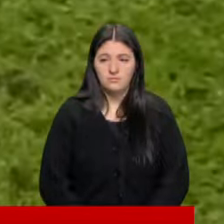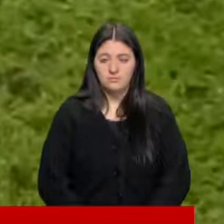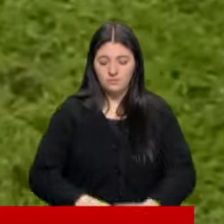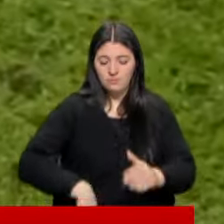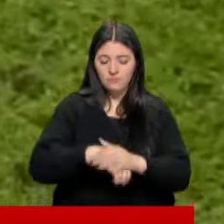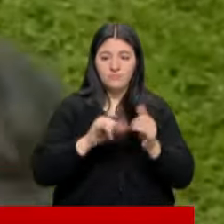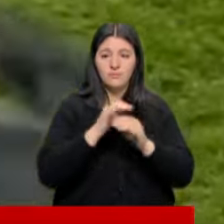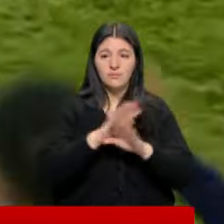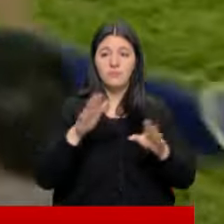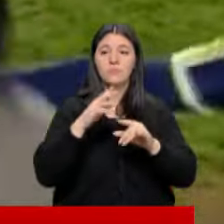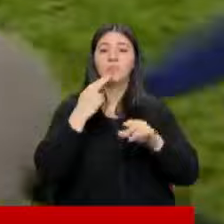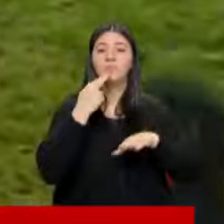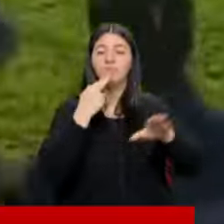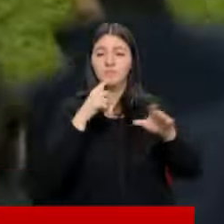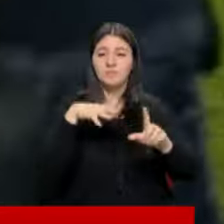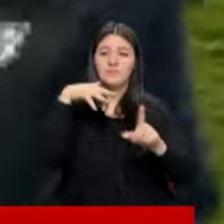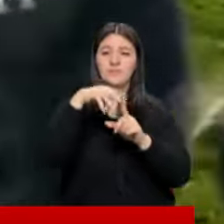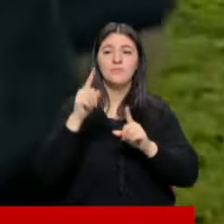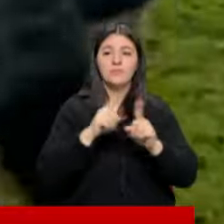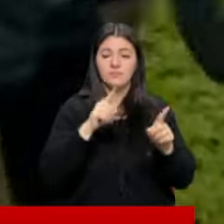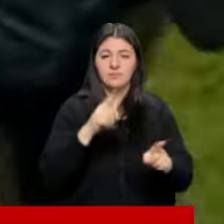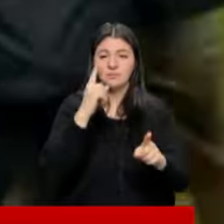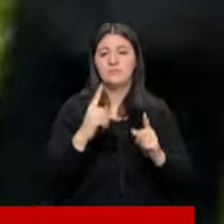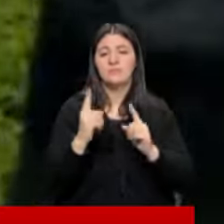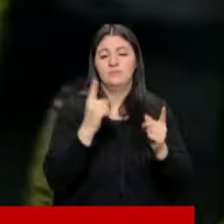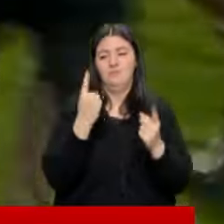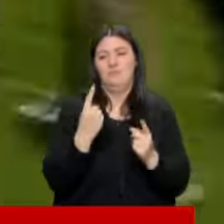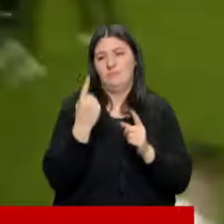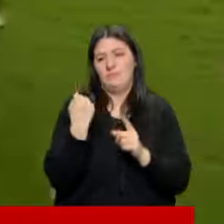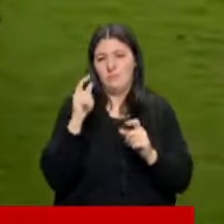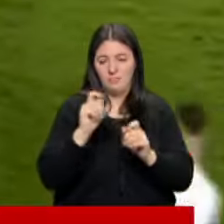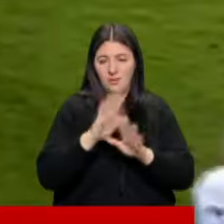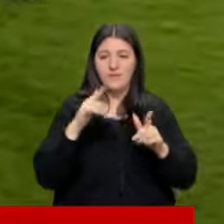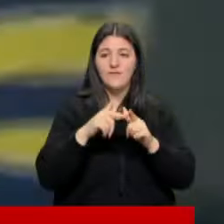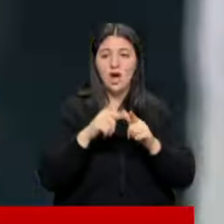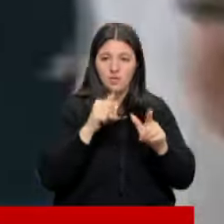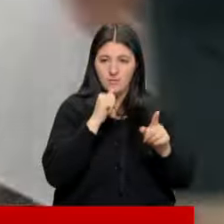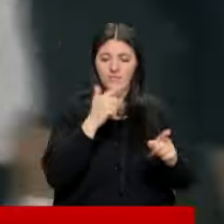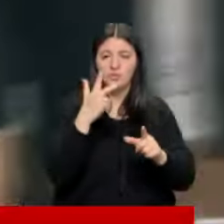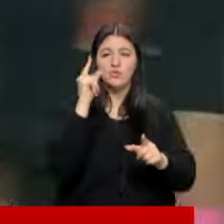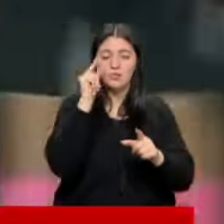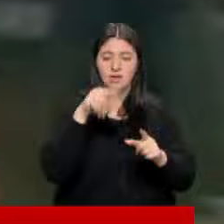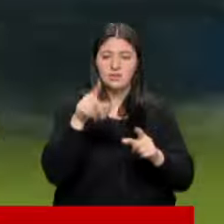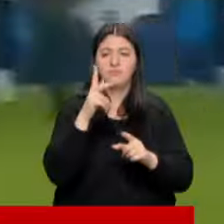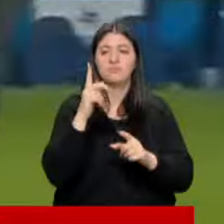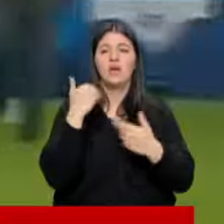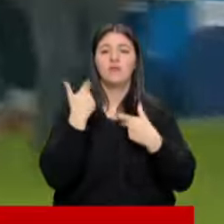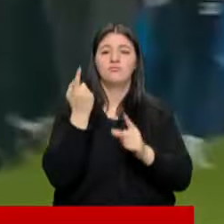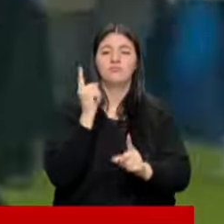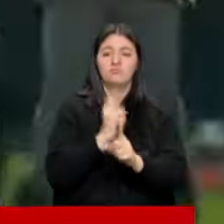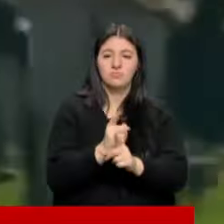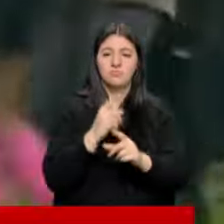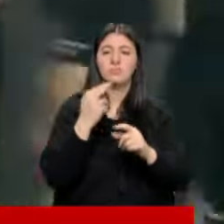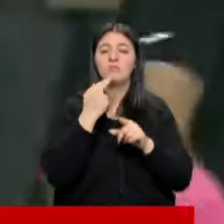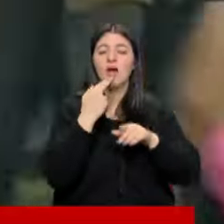Maç bitimi hakem Halil Umut Meler'e saldırı davasının ilk duruşması yapıldı. Faruk Koca ve 3 sanık ilk kez hakim karşısına çıktı. Hakem